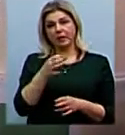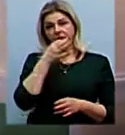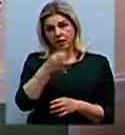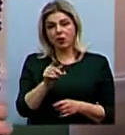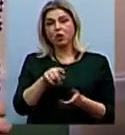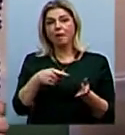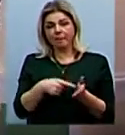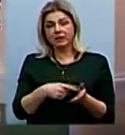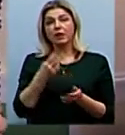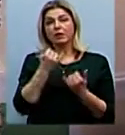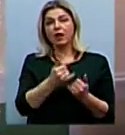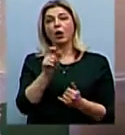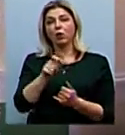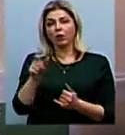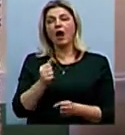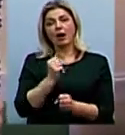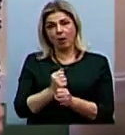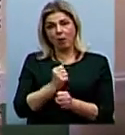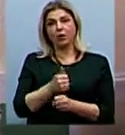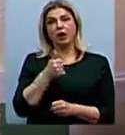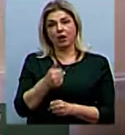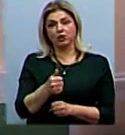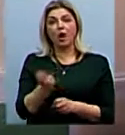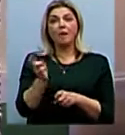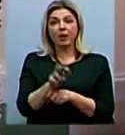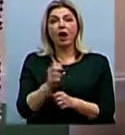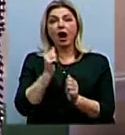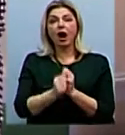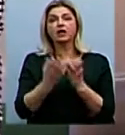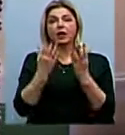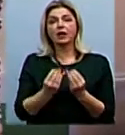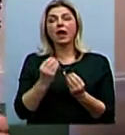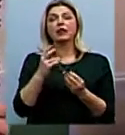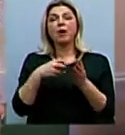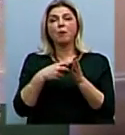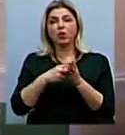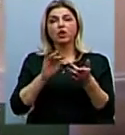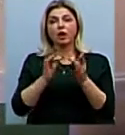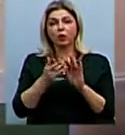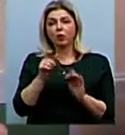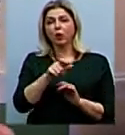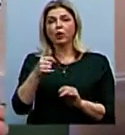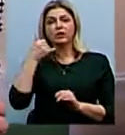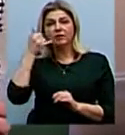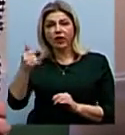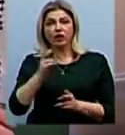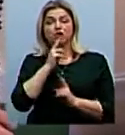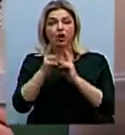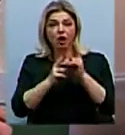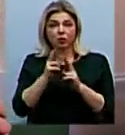для людей працює і хорошо працює». Приходять кожен день на почту, на електронну, люди дзвонять і жалуються,